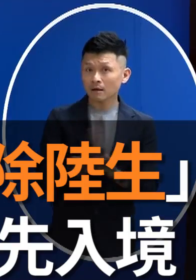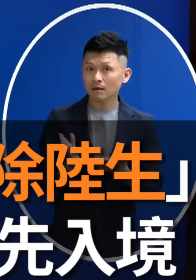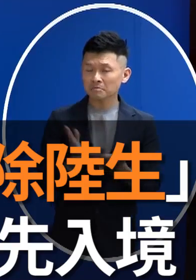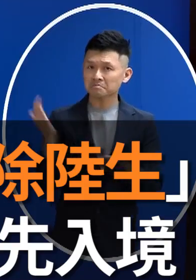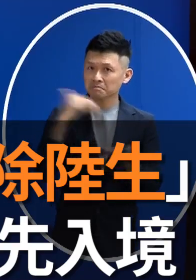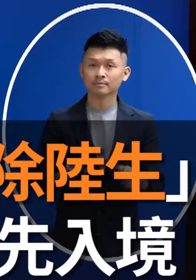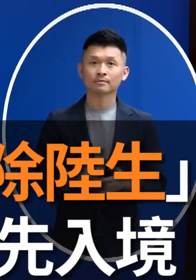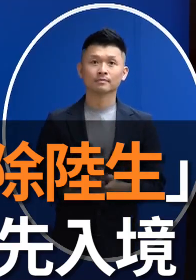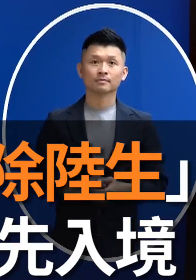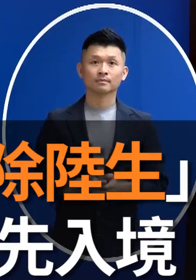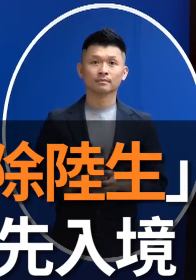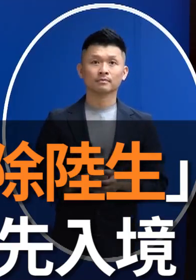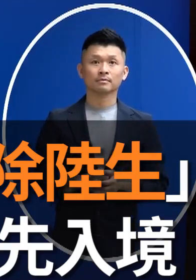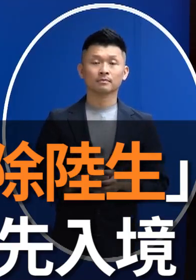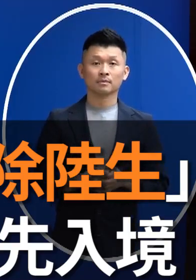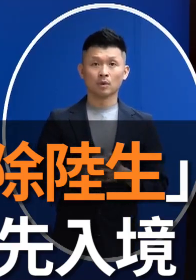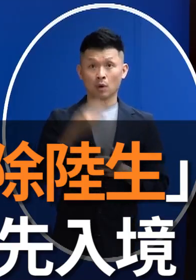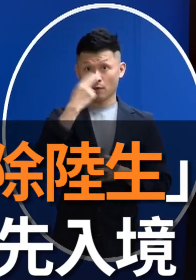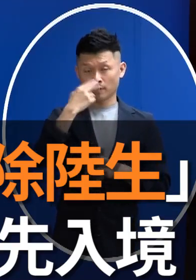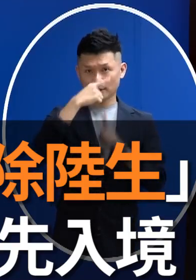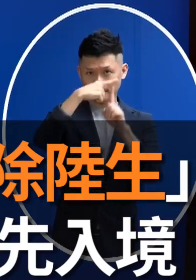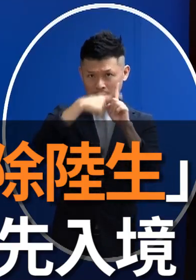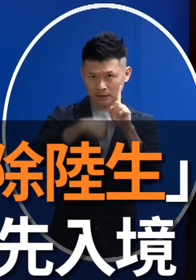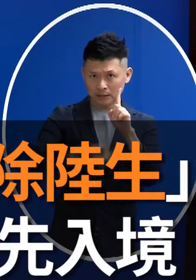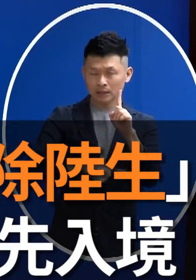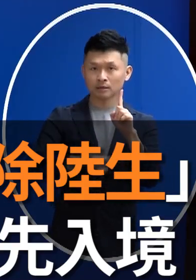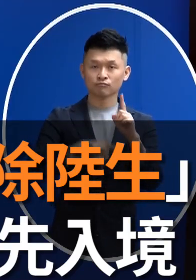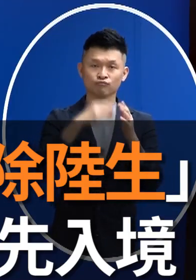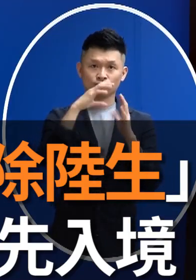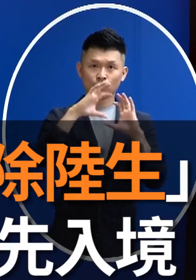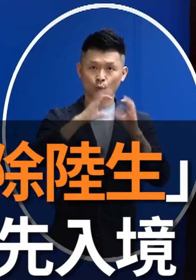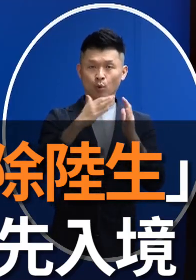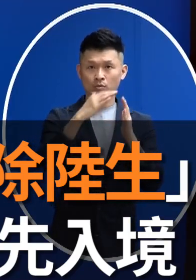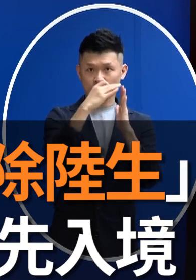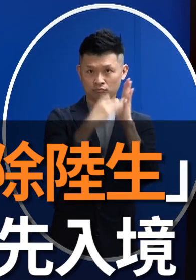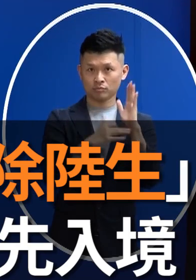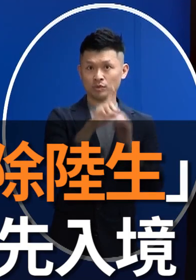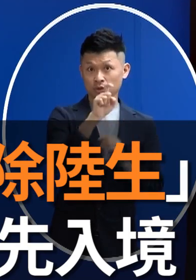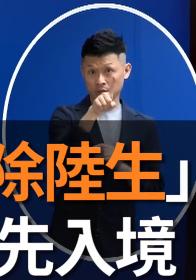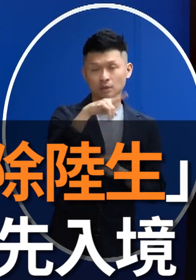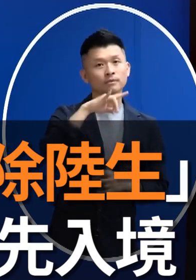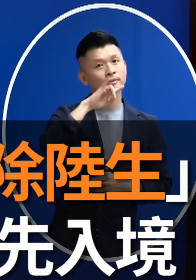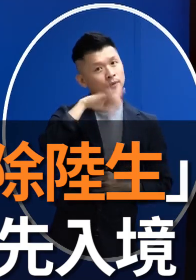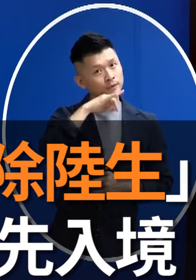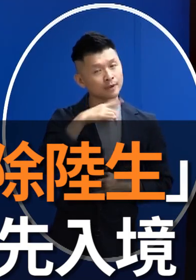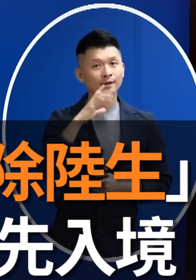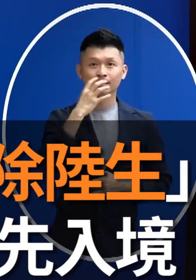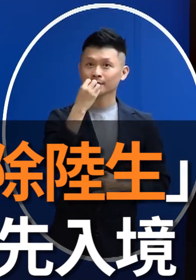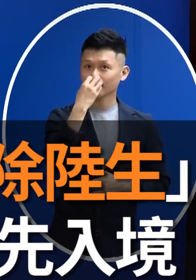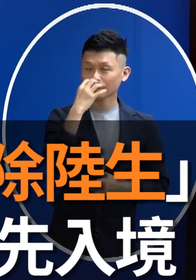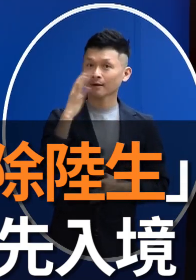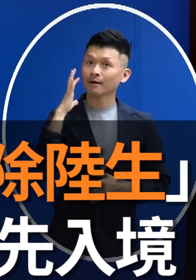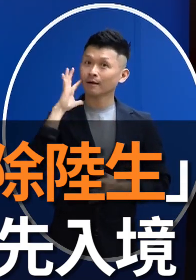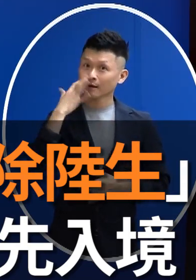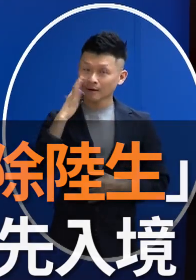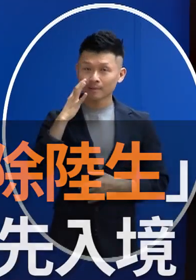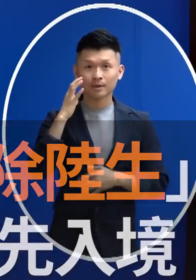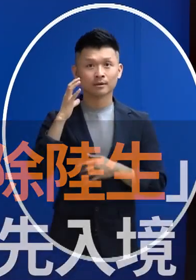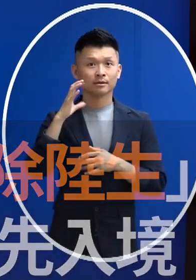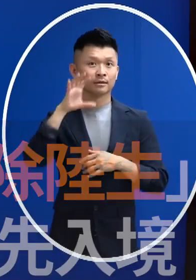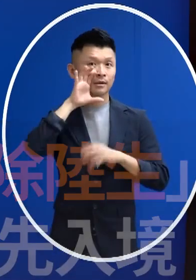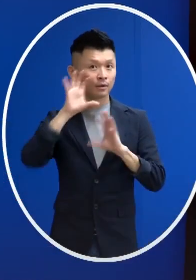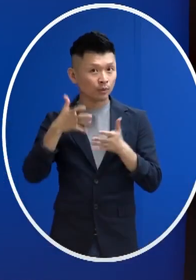目前我们是以11个低风险的国家地区为优先，包含了越南、香港、澳门、泰